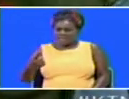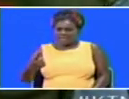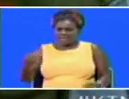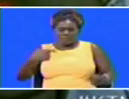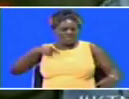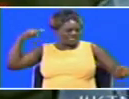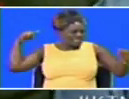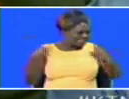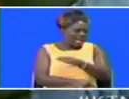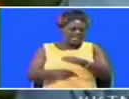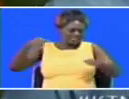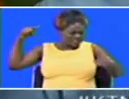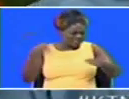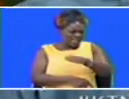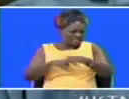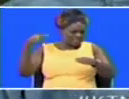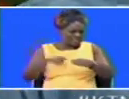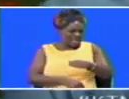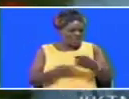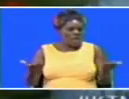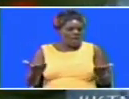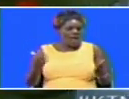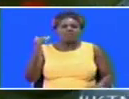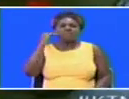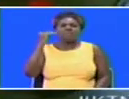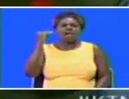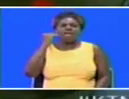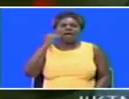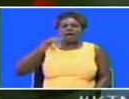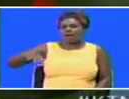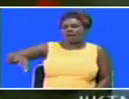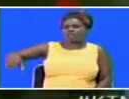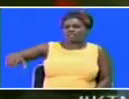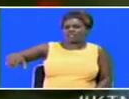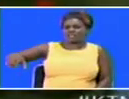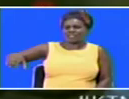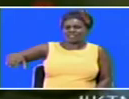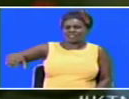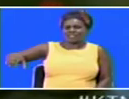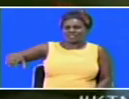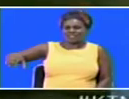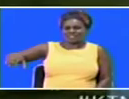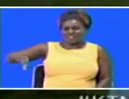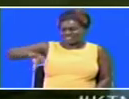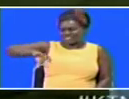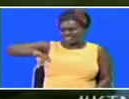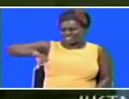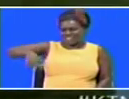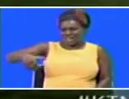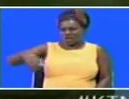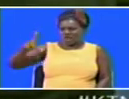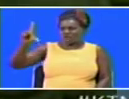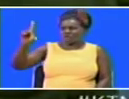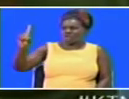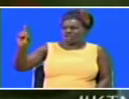ndani ndani ndani ya kaunti ya siaya na ukip tu niku Mie ni Katika mji wa ND ori